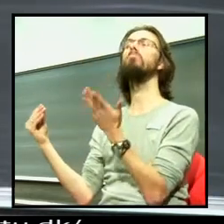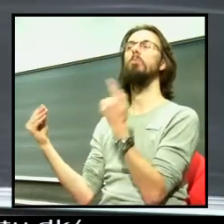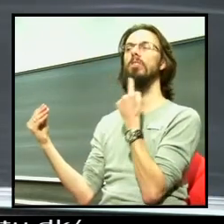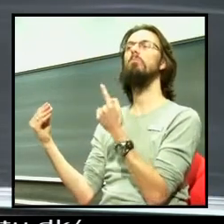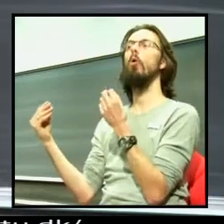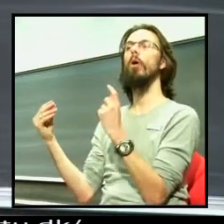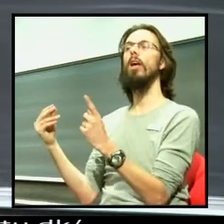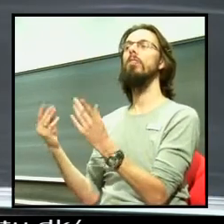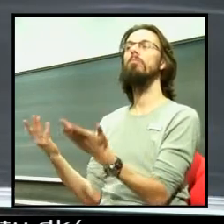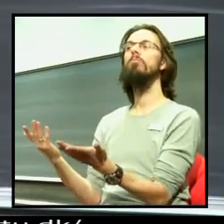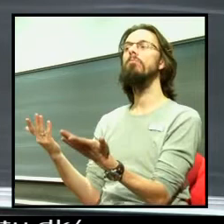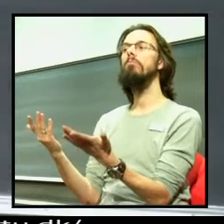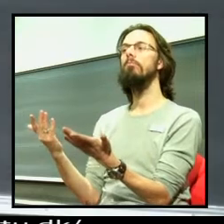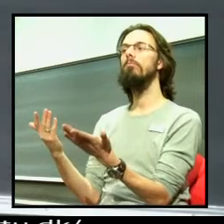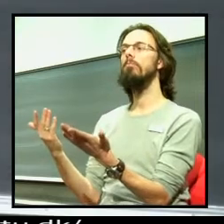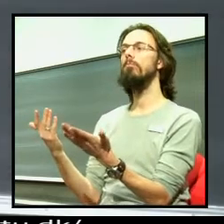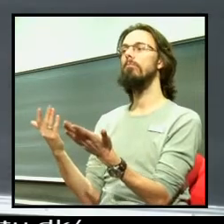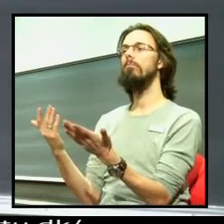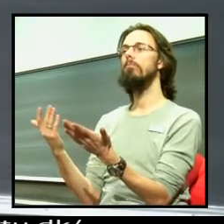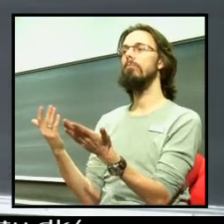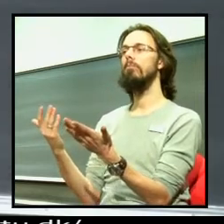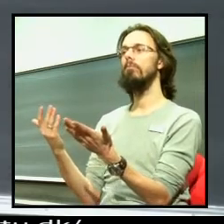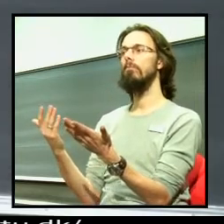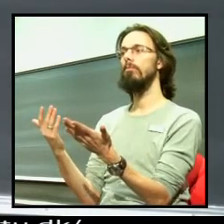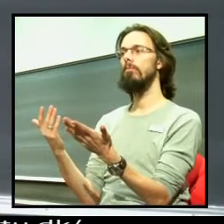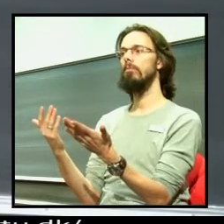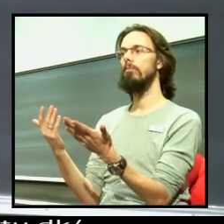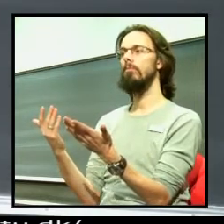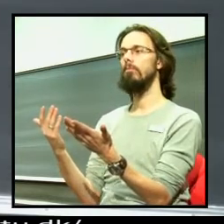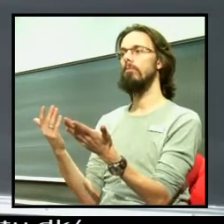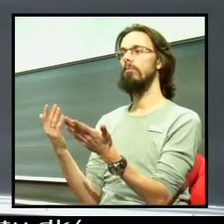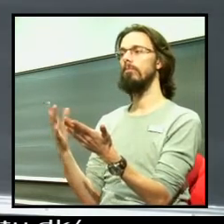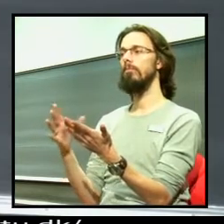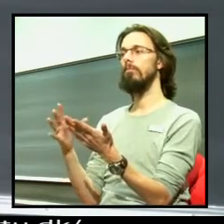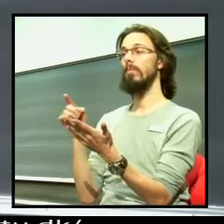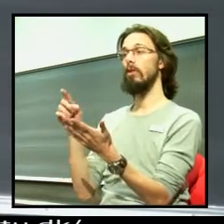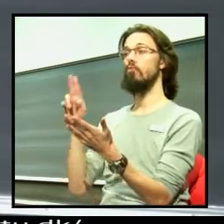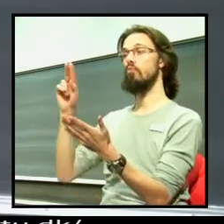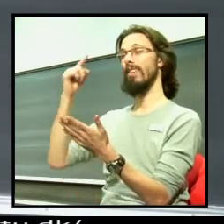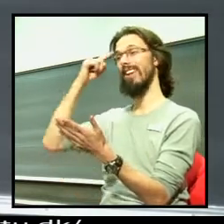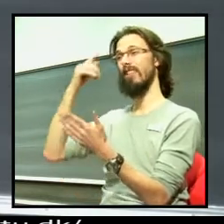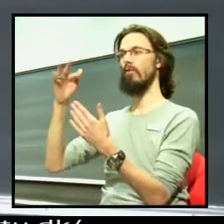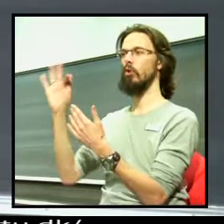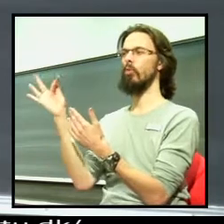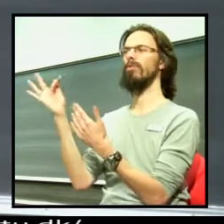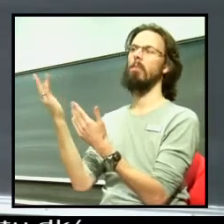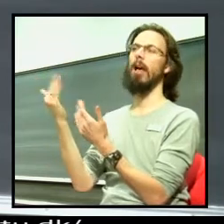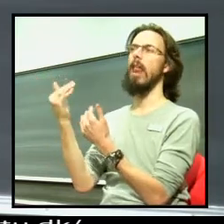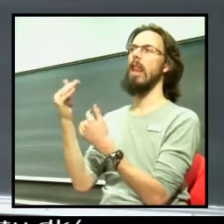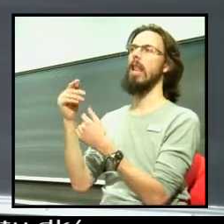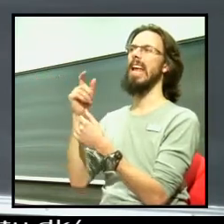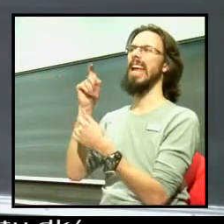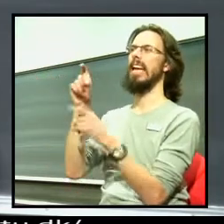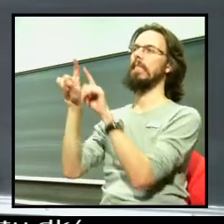okay, jeg tager min ubekendte funktion, lad os nu kalde den x af t. Nogle gange skriver vi bare x, fordi